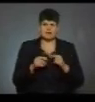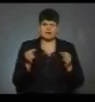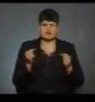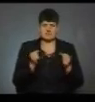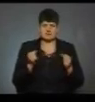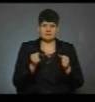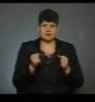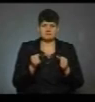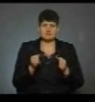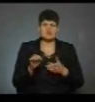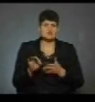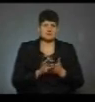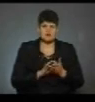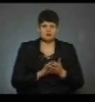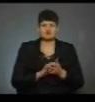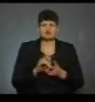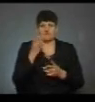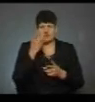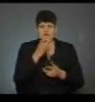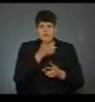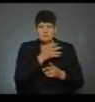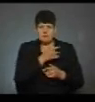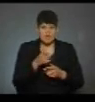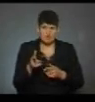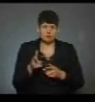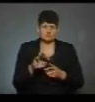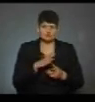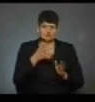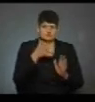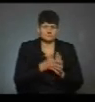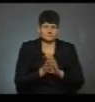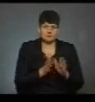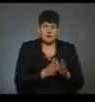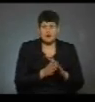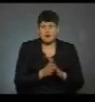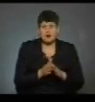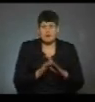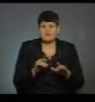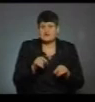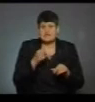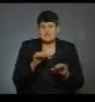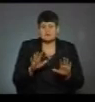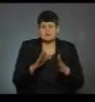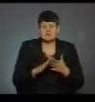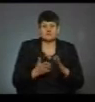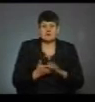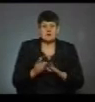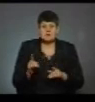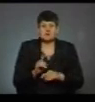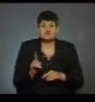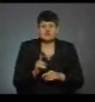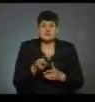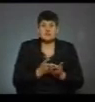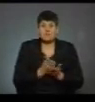покриття тих витрат, які ми понесли в літній період, а в цей рік склалася така ситуація, що ті